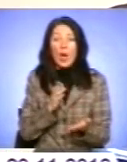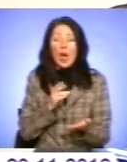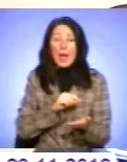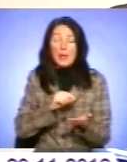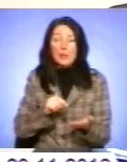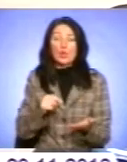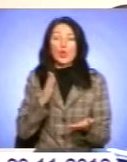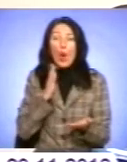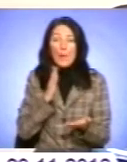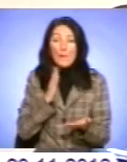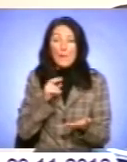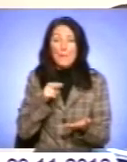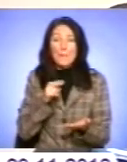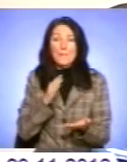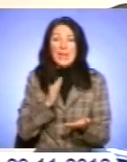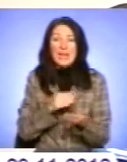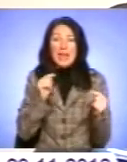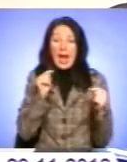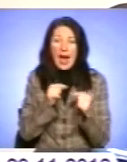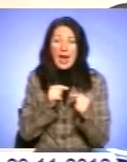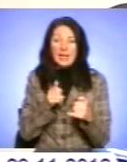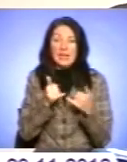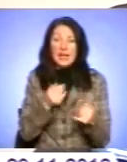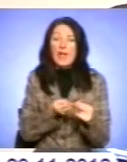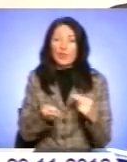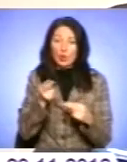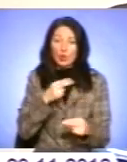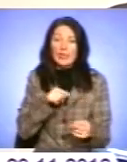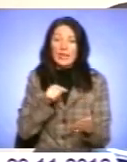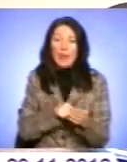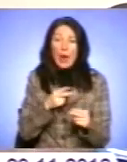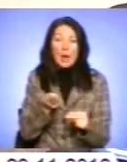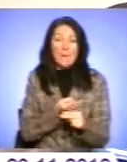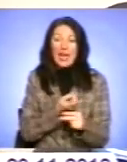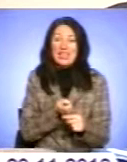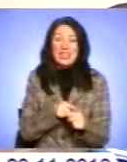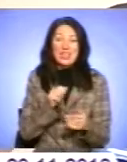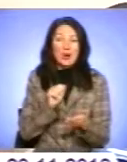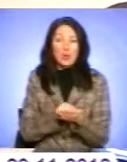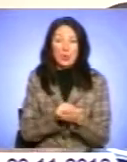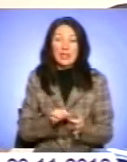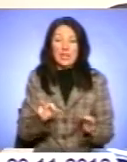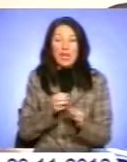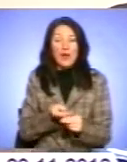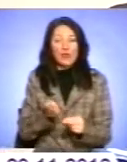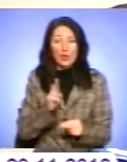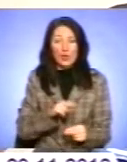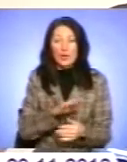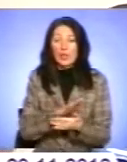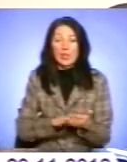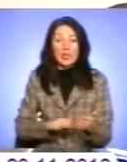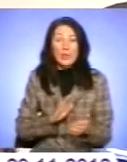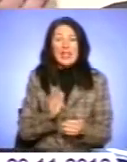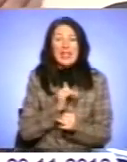написано. Крапка. Без цього документа ніякого відшкодування далі механізму не може